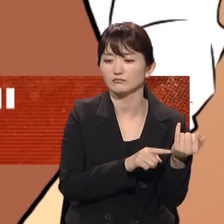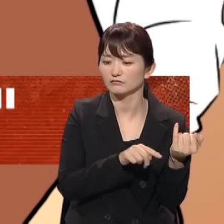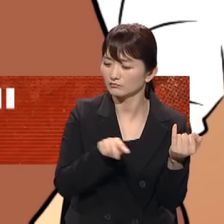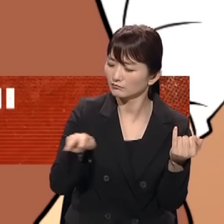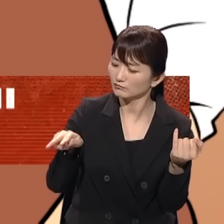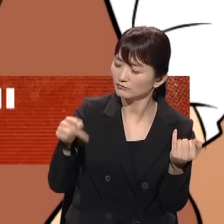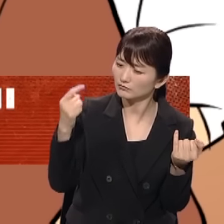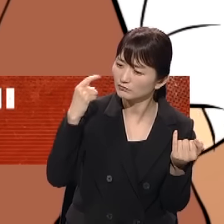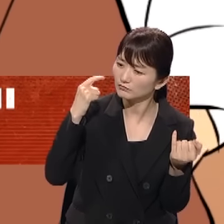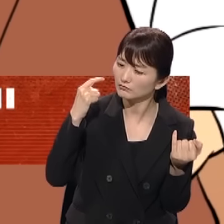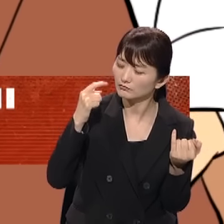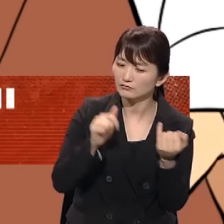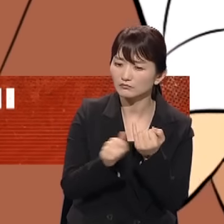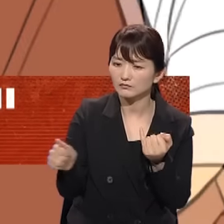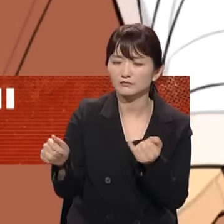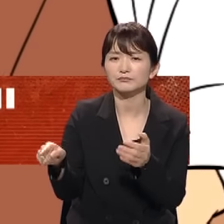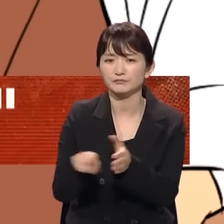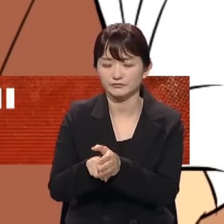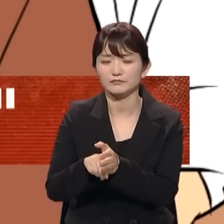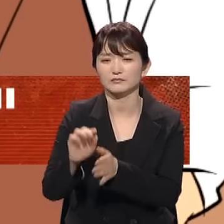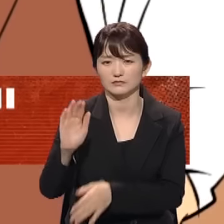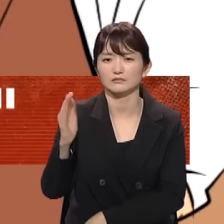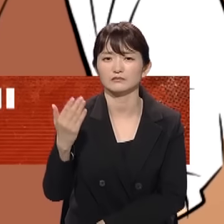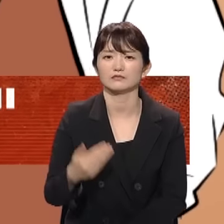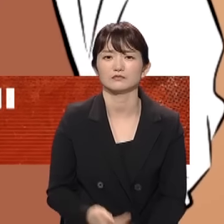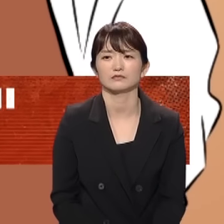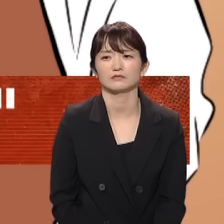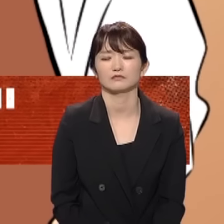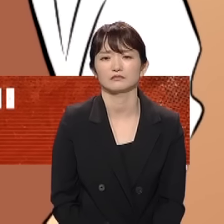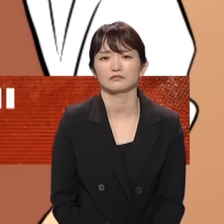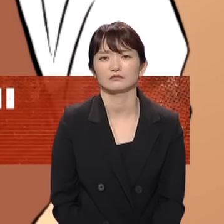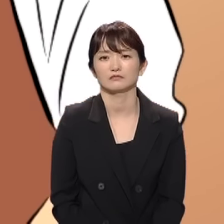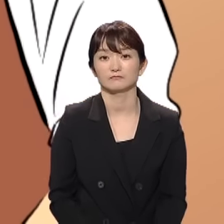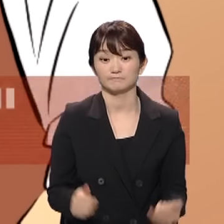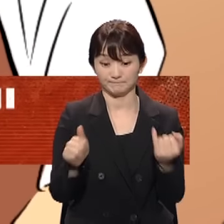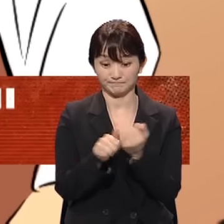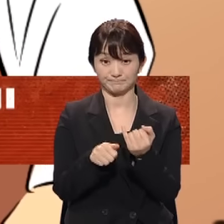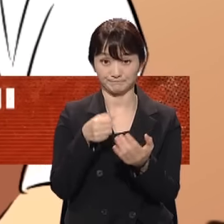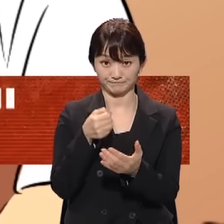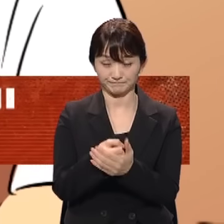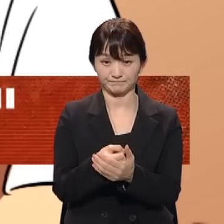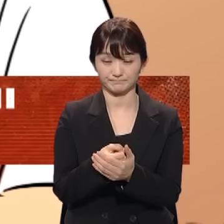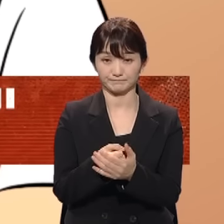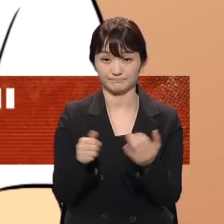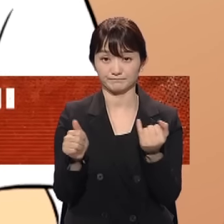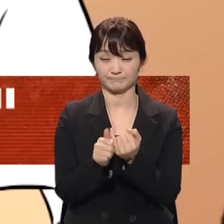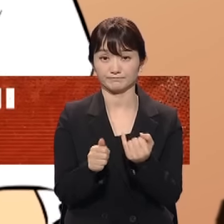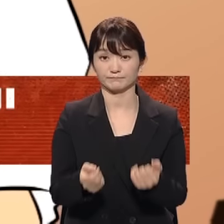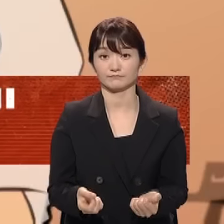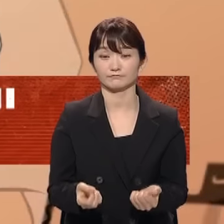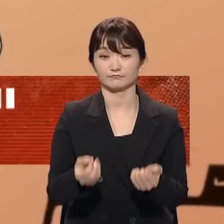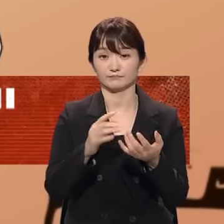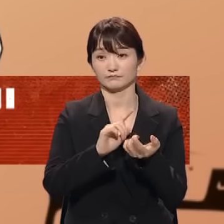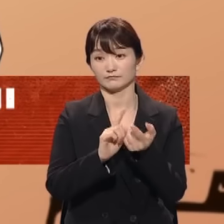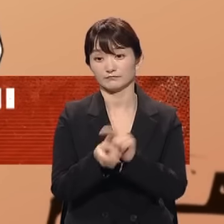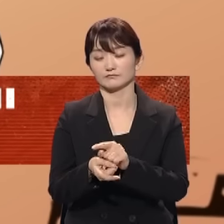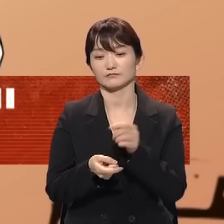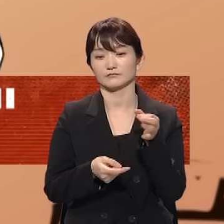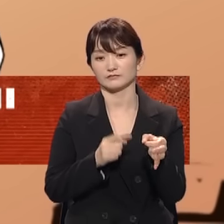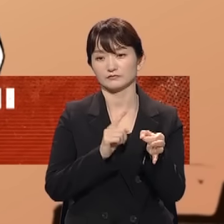이런 얘기를 해주는 남편에게 더 믿음이 갔다라고 합니다. 그래서 결혼을 결심을 하고 결혼식을 치르는 대신 그